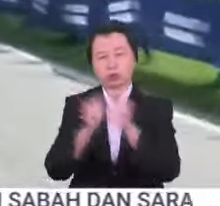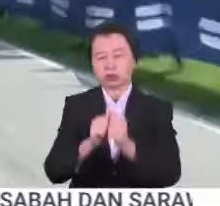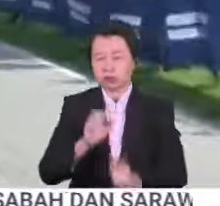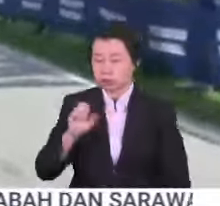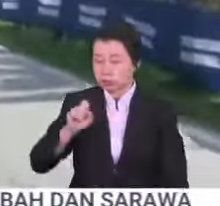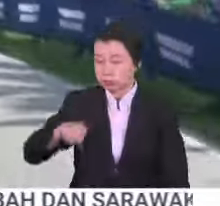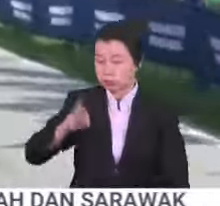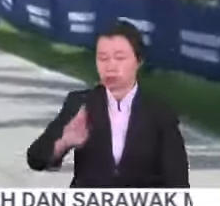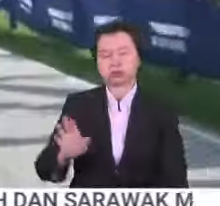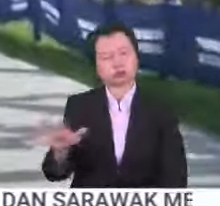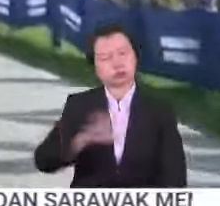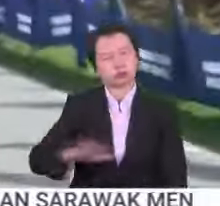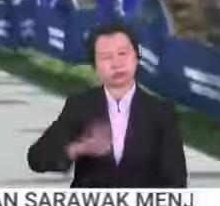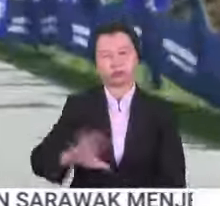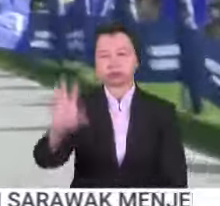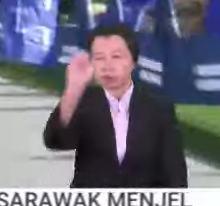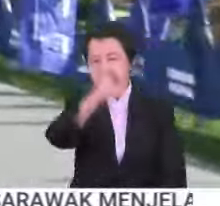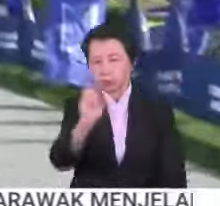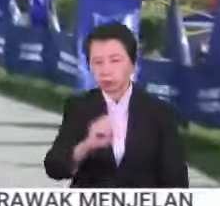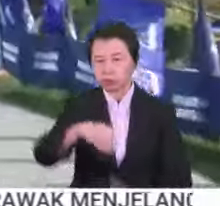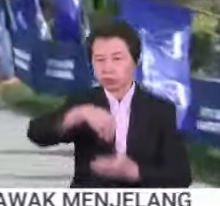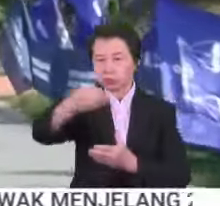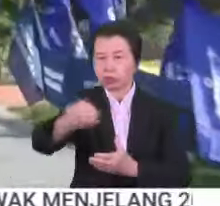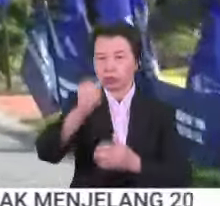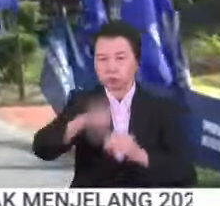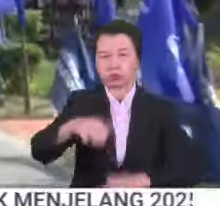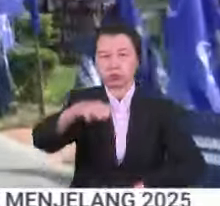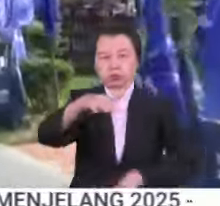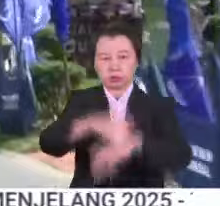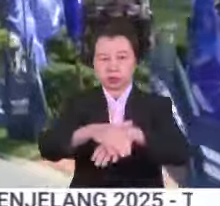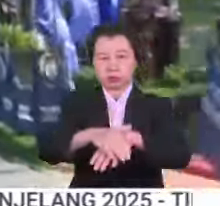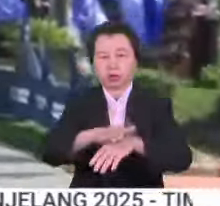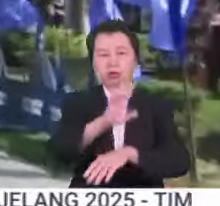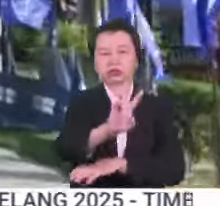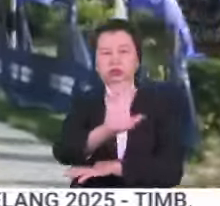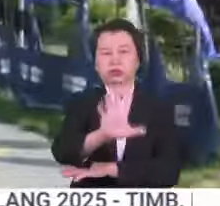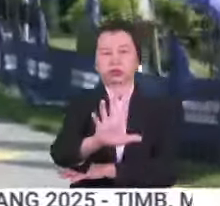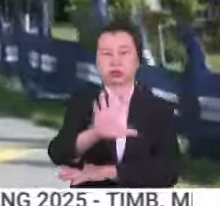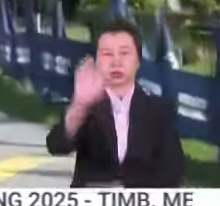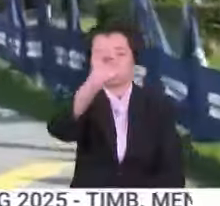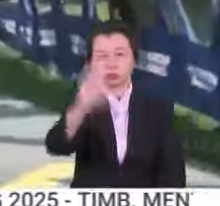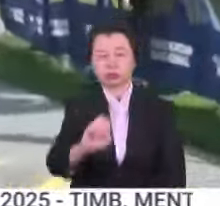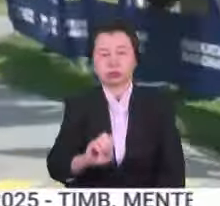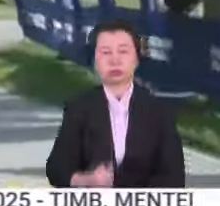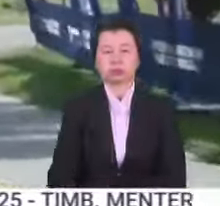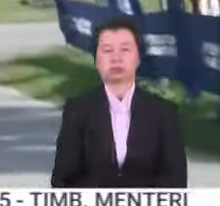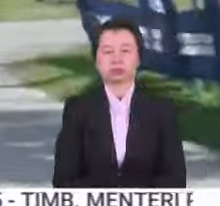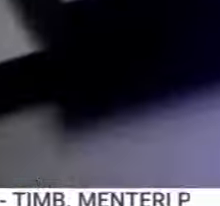SPR menjangkakan peratusan keluar mengundi boleh mencecah 75%.